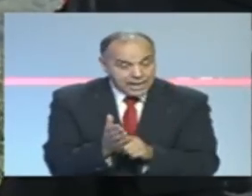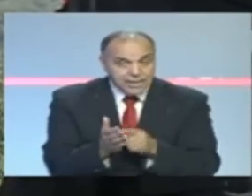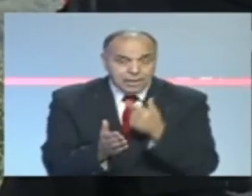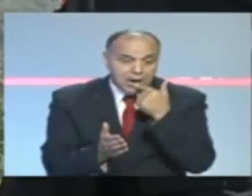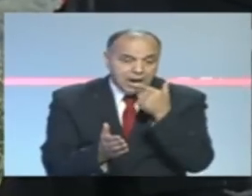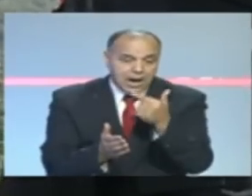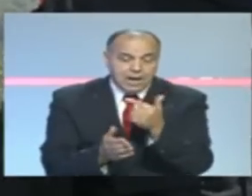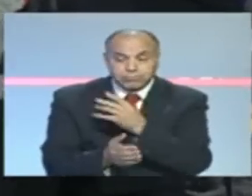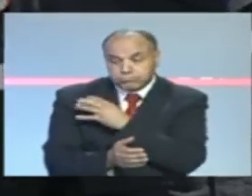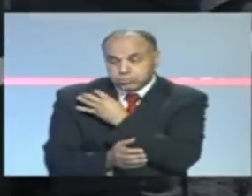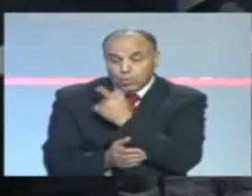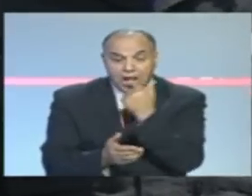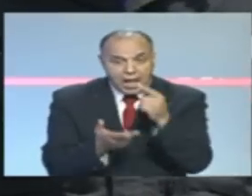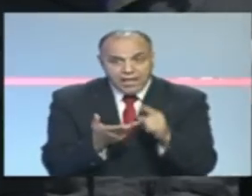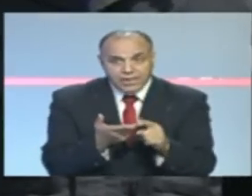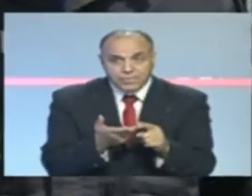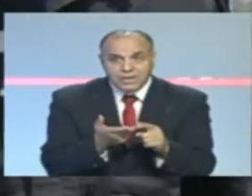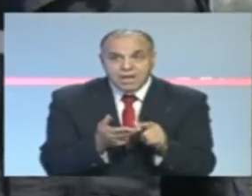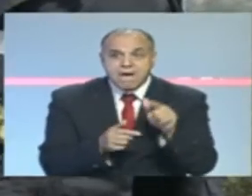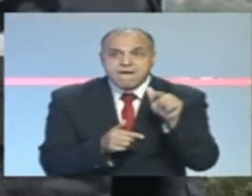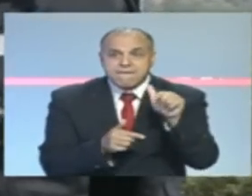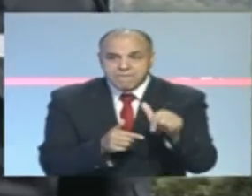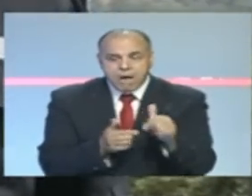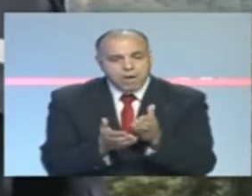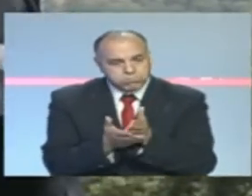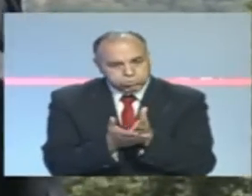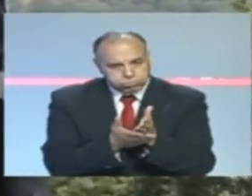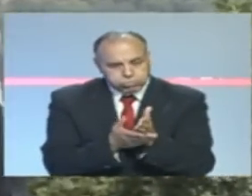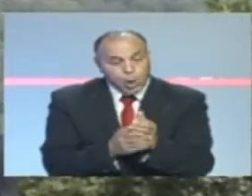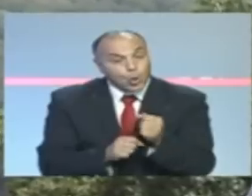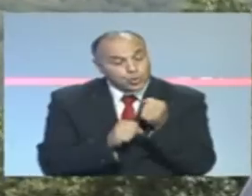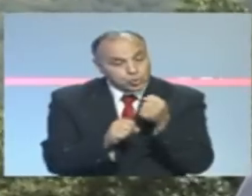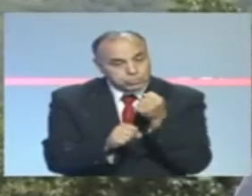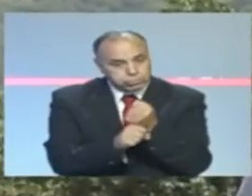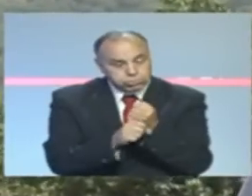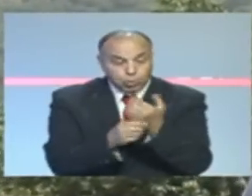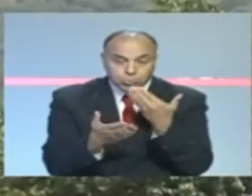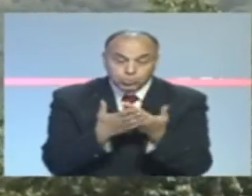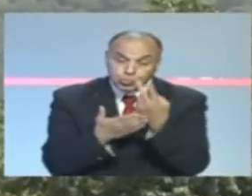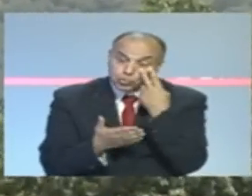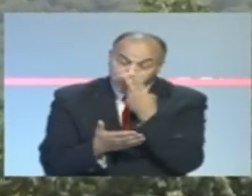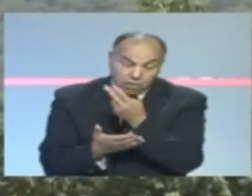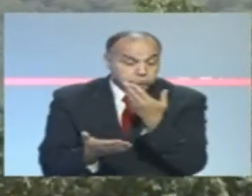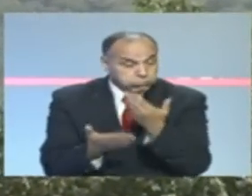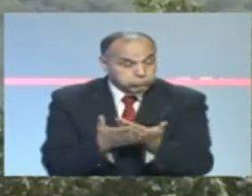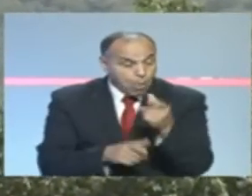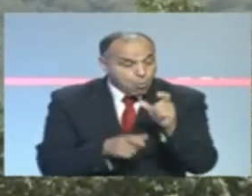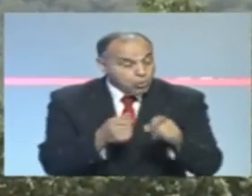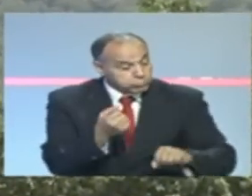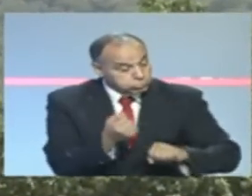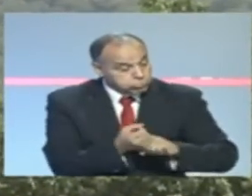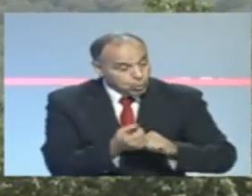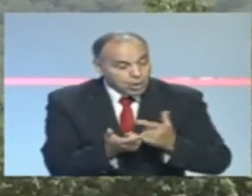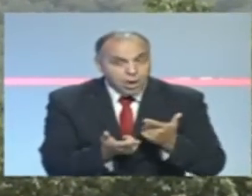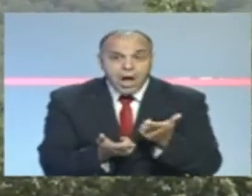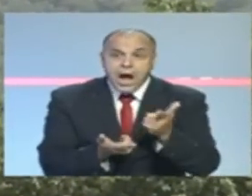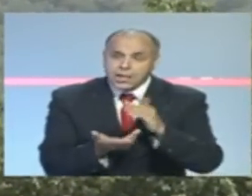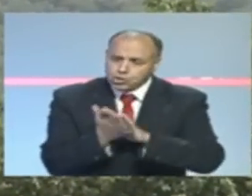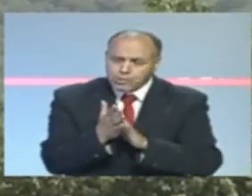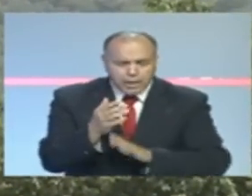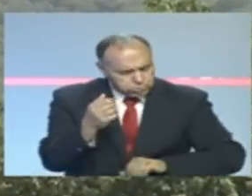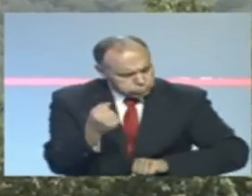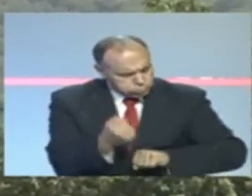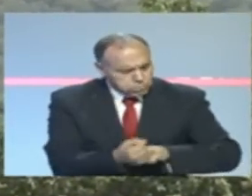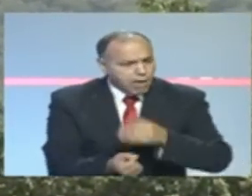السعاده طيب انه حقيقه الجهود لمسناها على الارض من المواطنين وحتى من مكونات المجتمع